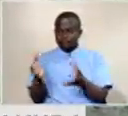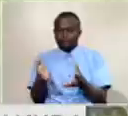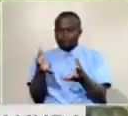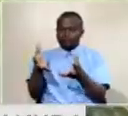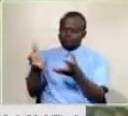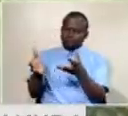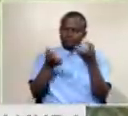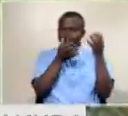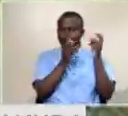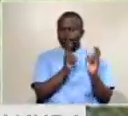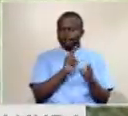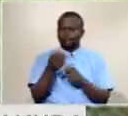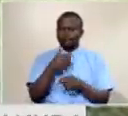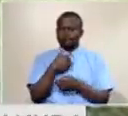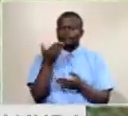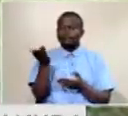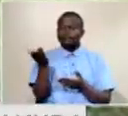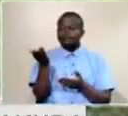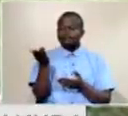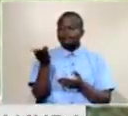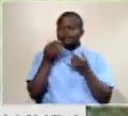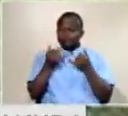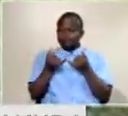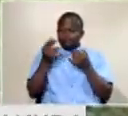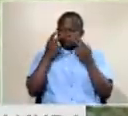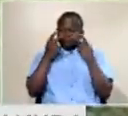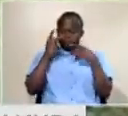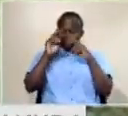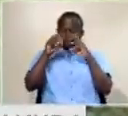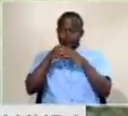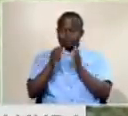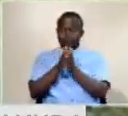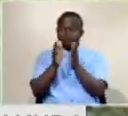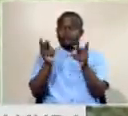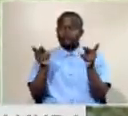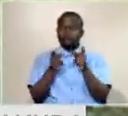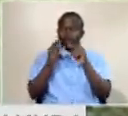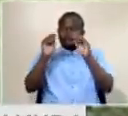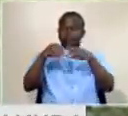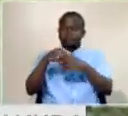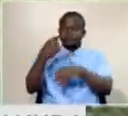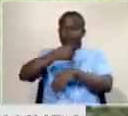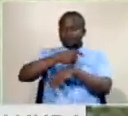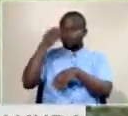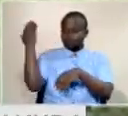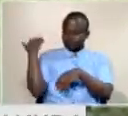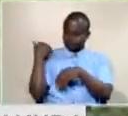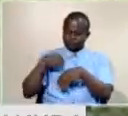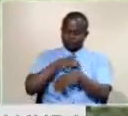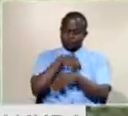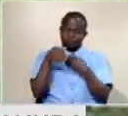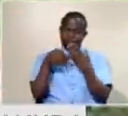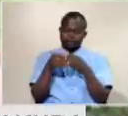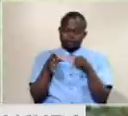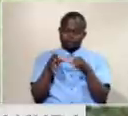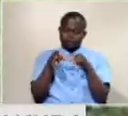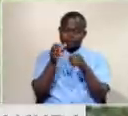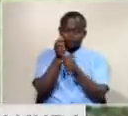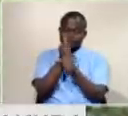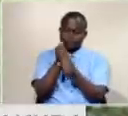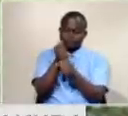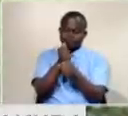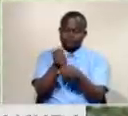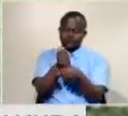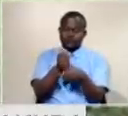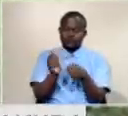baba basanganywe. Ugenda ubona ko muri rusange aho abaturage bahingaga mu minsi yashize turi kugenda dusunikwa n'icyayi tuvamo.